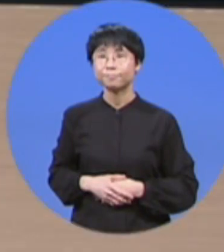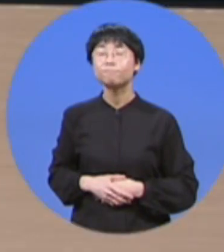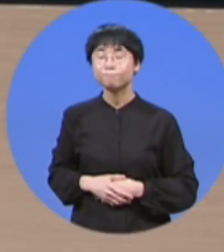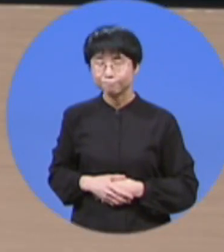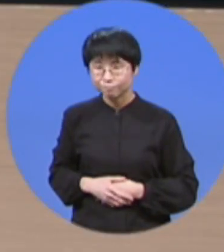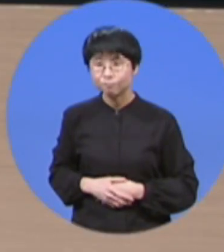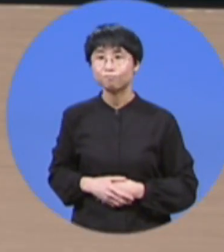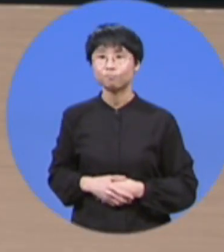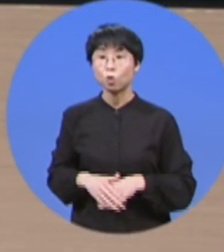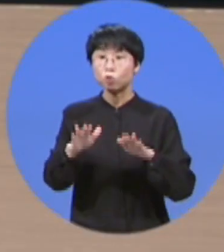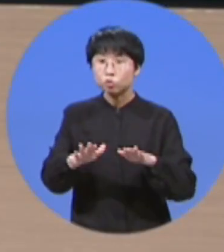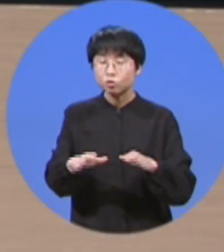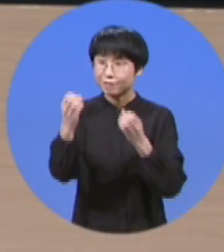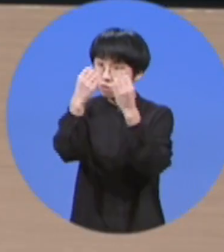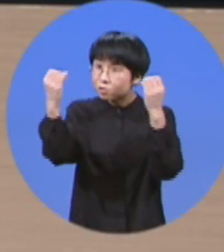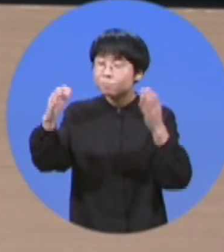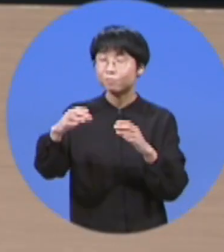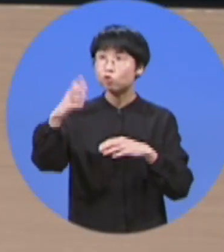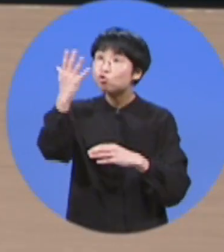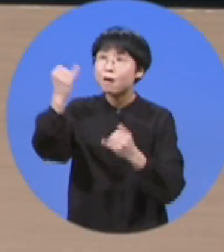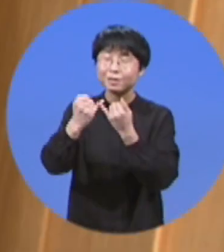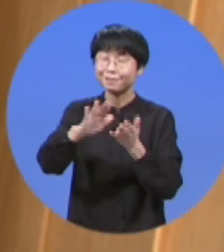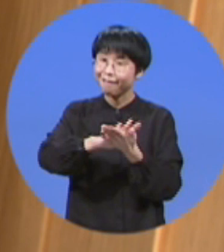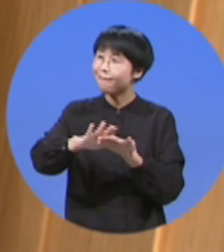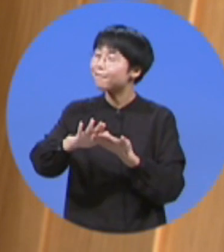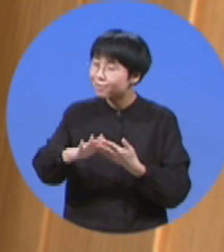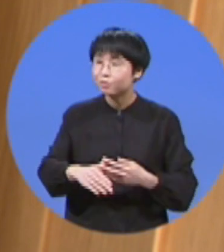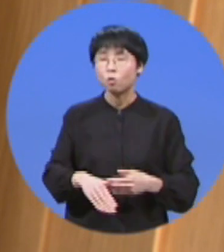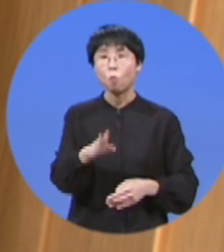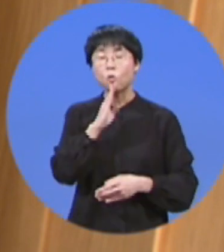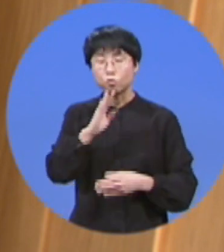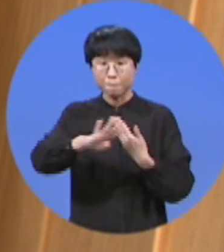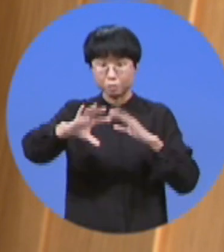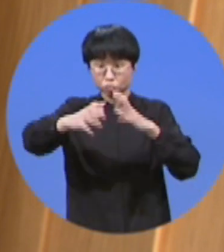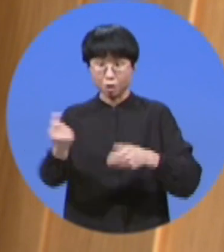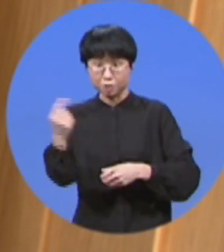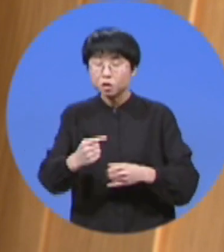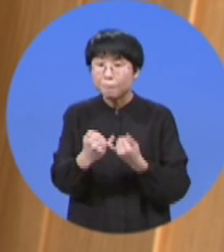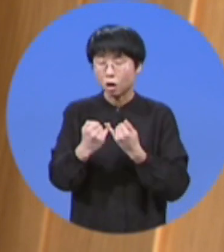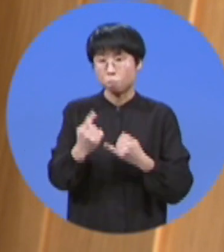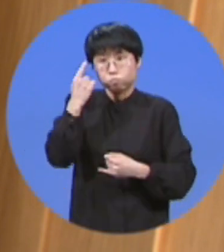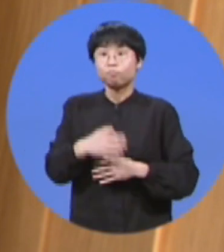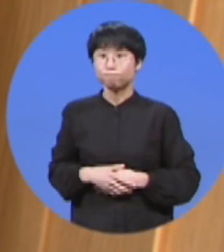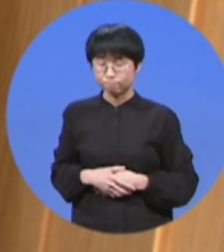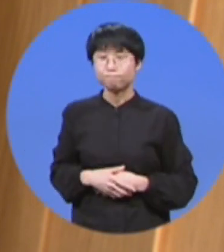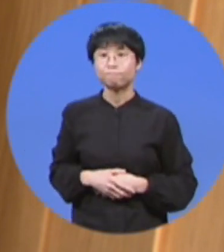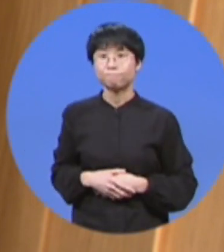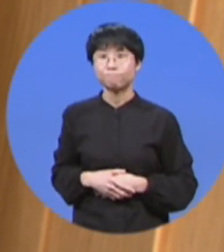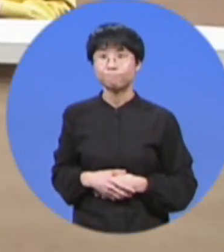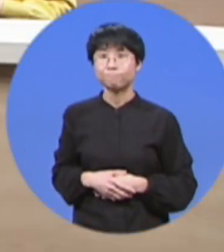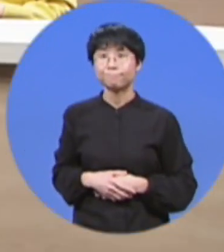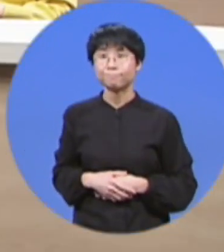今シーズンのイルミネーションも幻想的で綺麗ですね。 はい、本当に別の世界に迷い込んだかのような感覚になりました